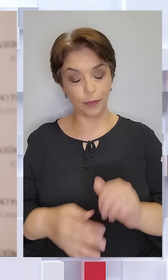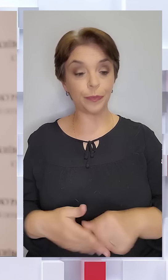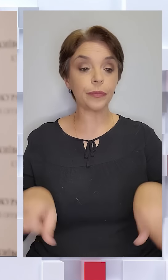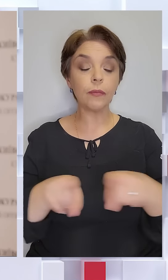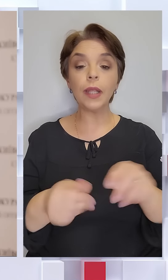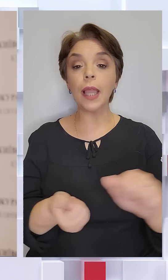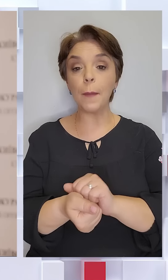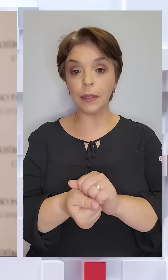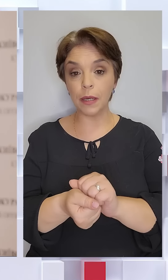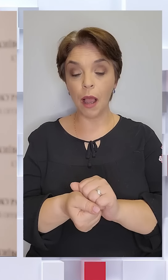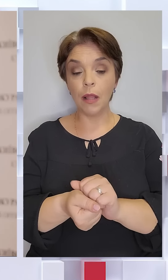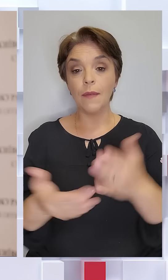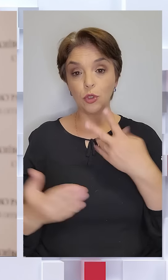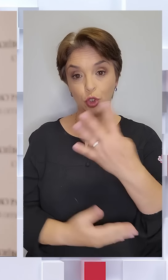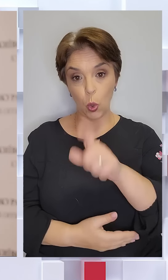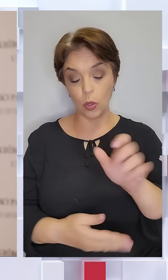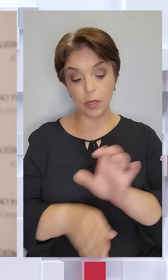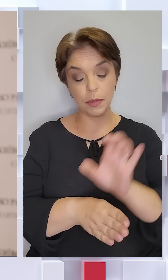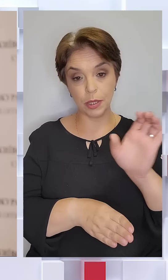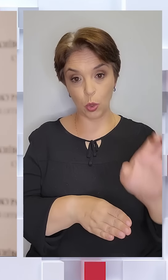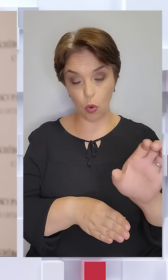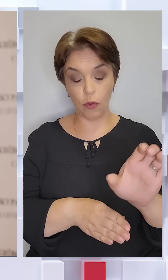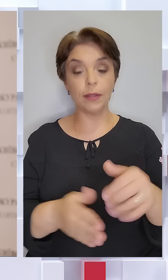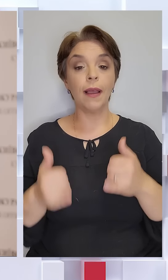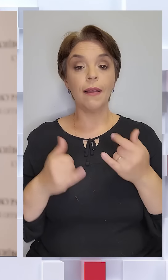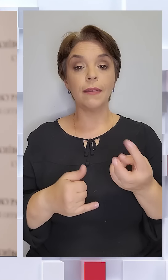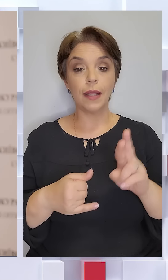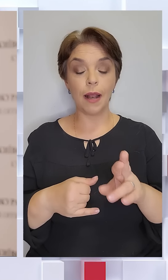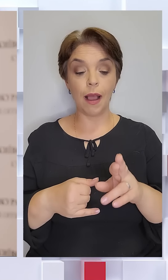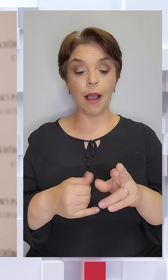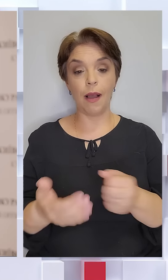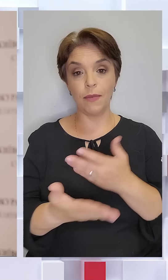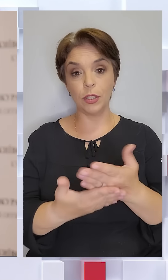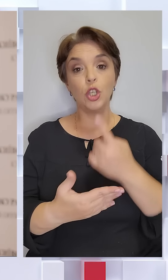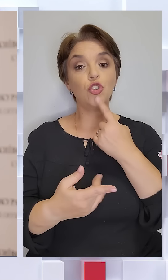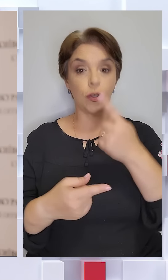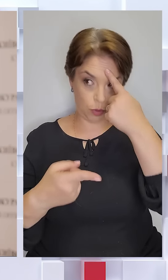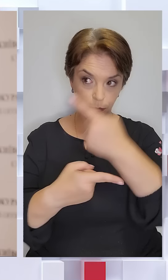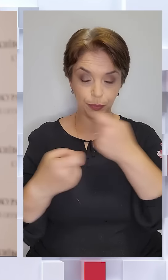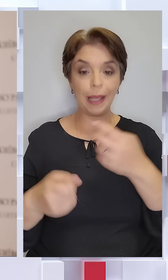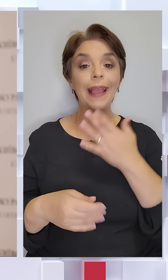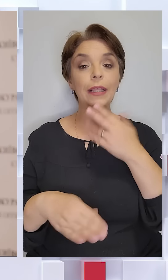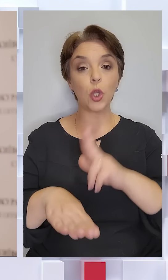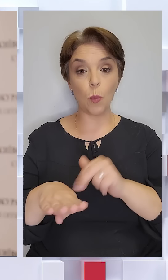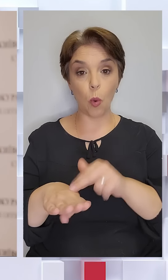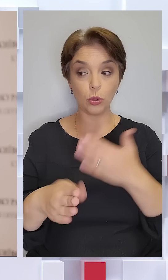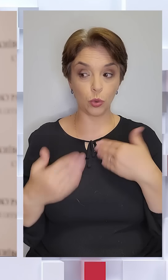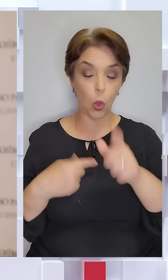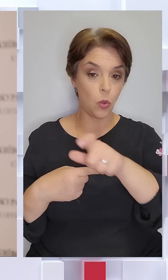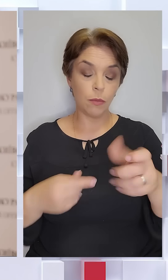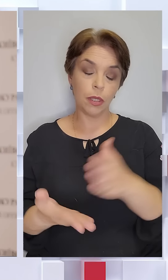Такі матеріали відносно 4 осіб скеровані для виставлення червоного сповіщення Інтерполу як відносно осіб,